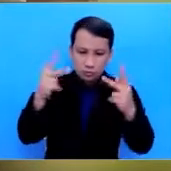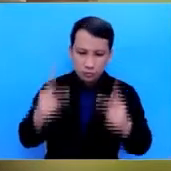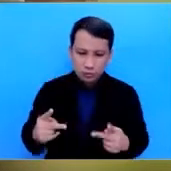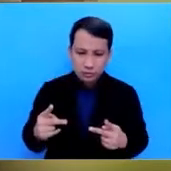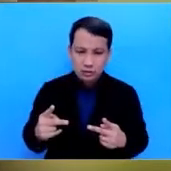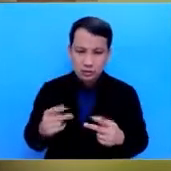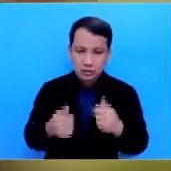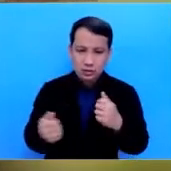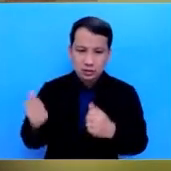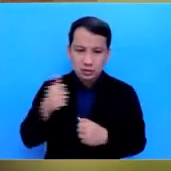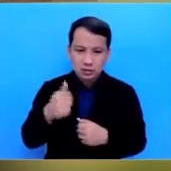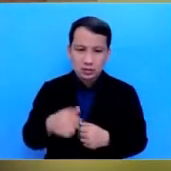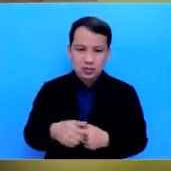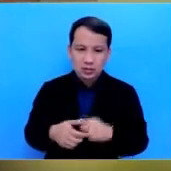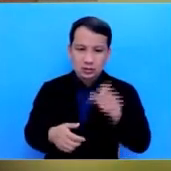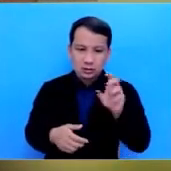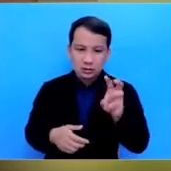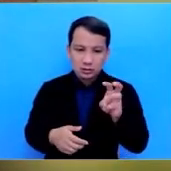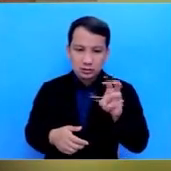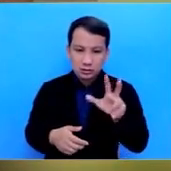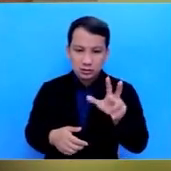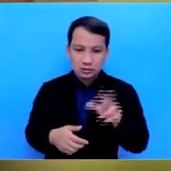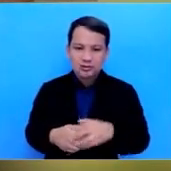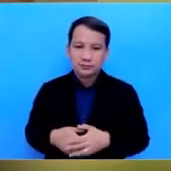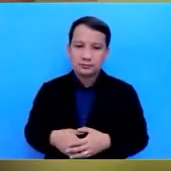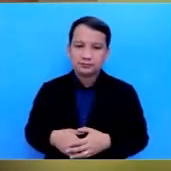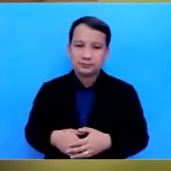nakapasok dito sa 63 seats na ito.